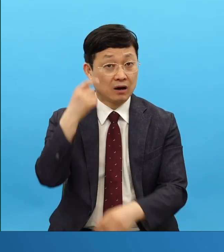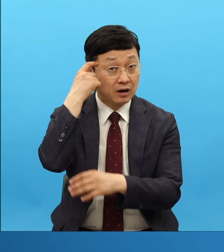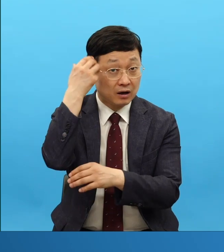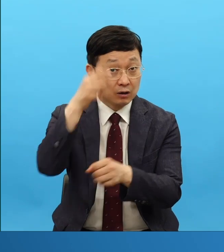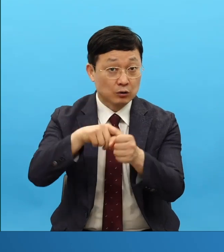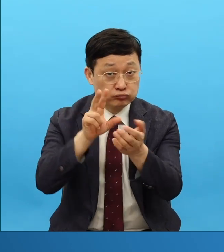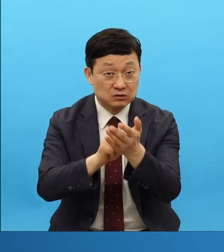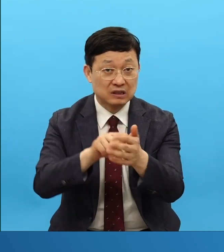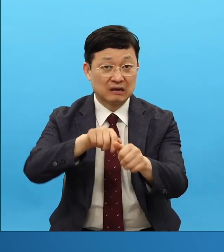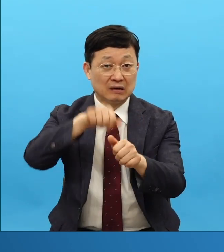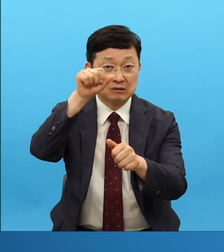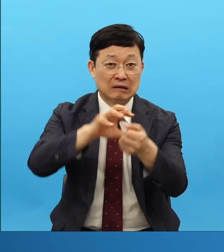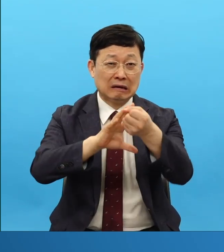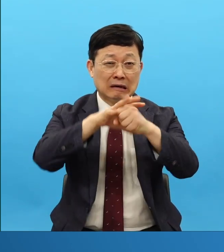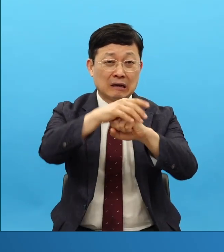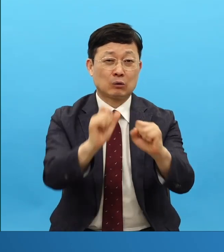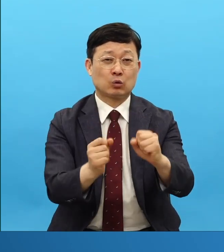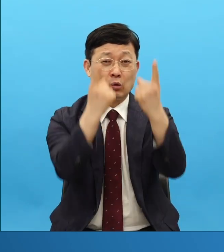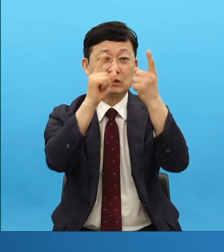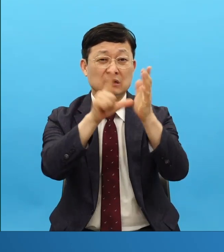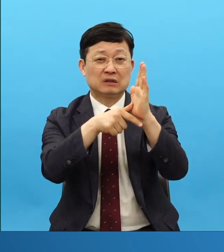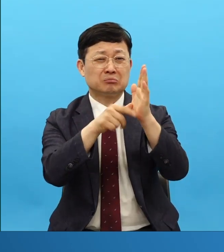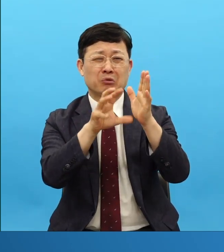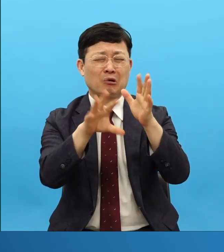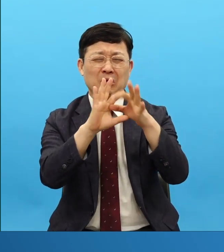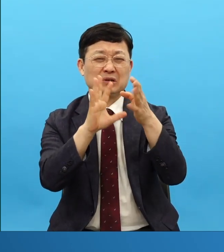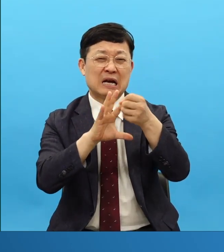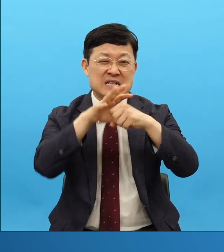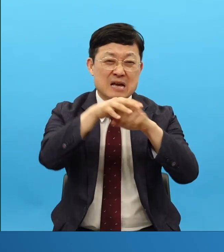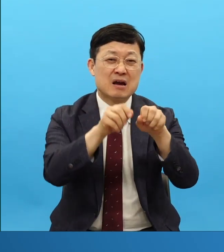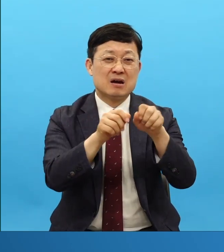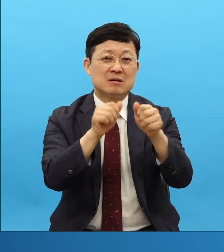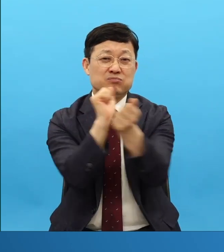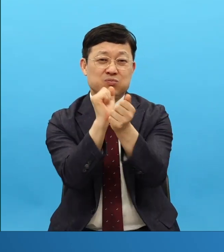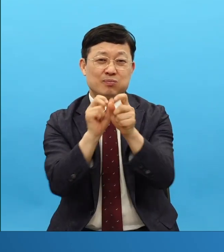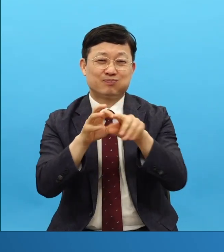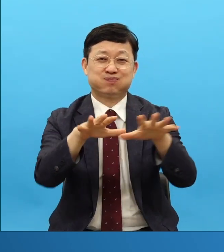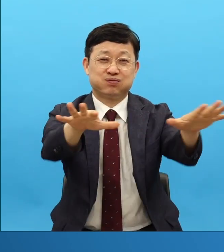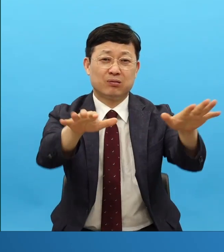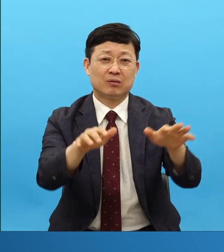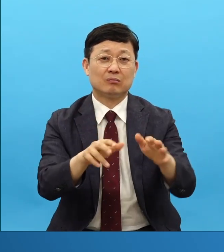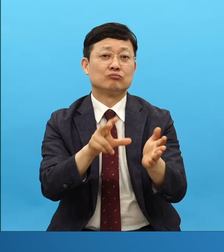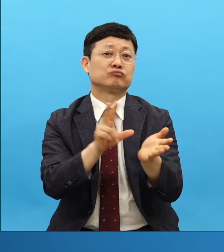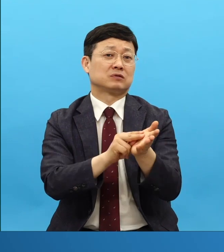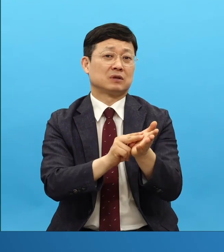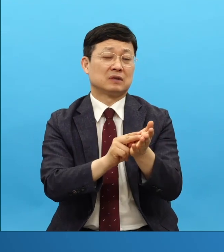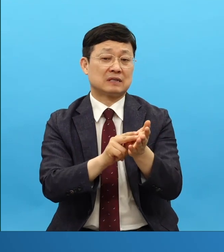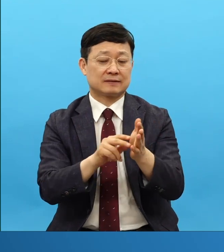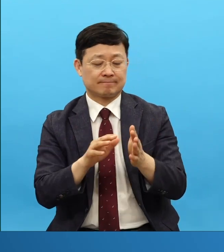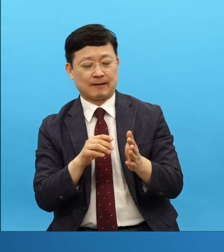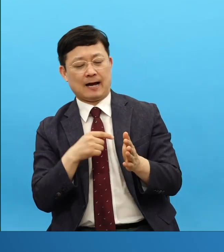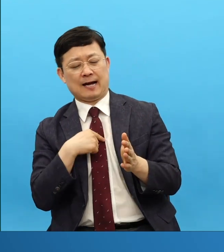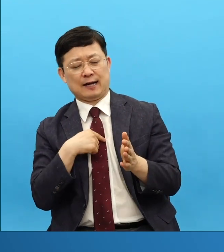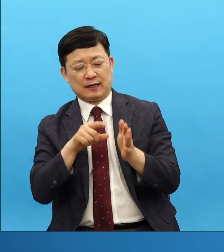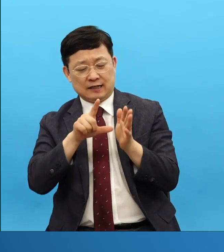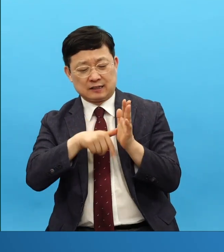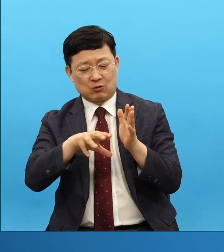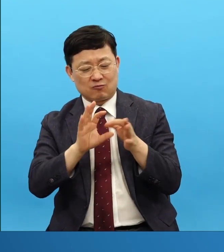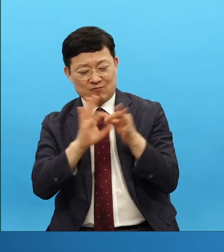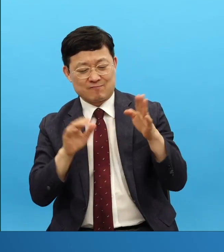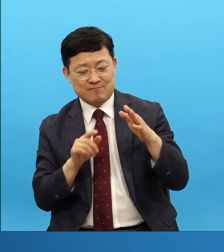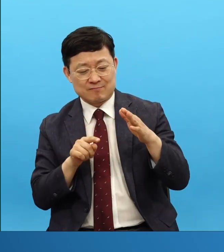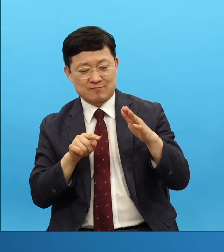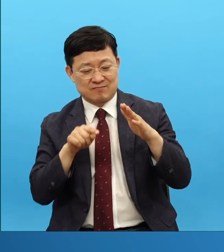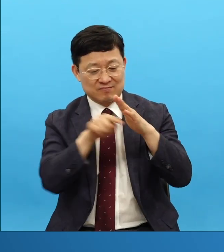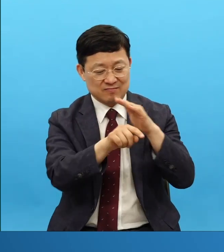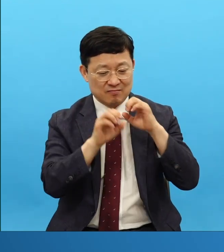재앙은 전 세계로 시공간을 초월한다니까요. Spiritual problems, disasters, it transcends time and 그 space. Goes 시공간을 through the 초월해서 entire 막을 world. 거는 복음밖에 The 없어요. only way to block